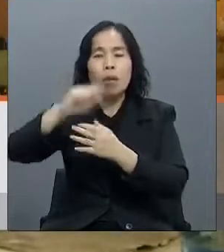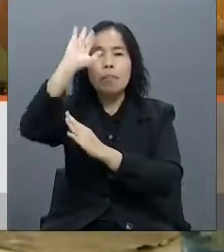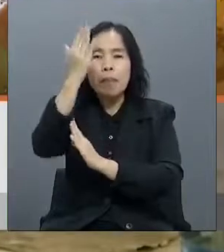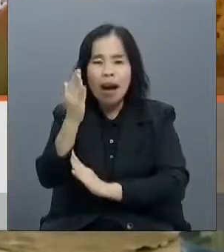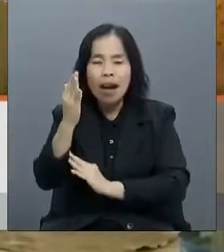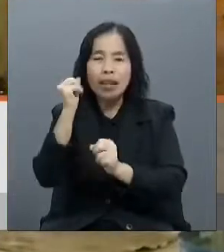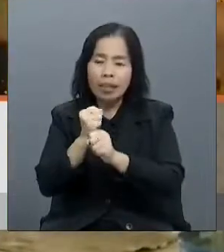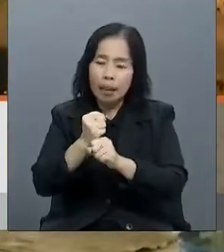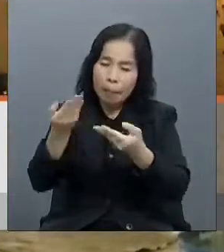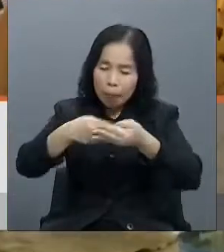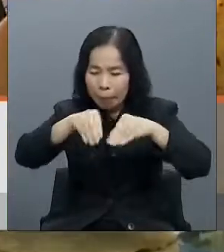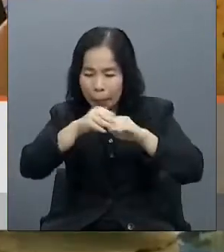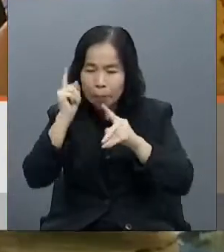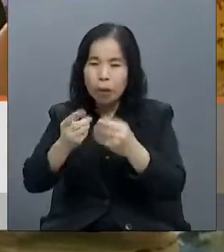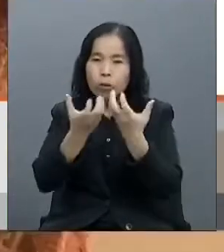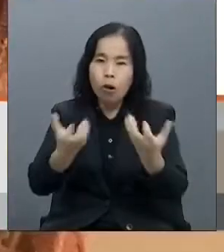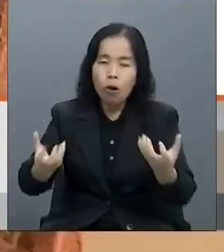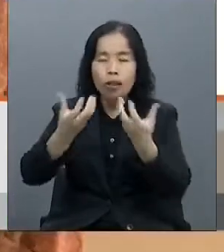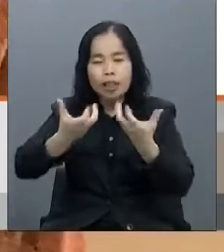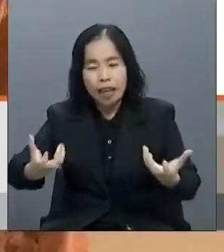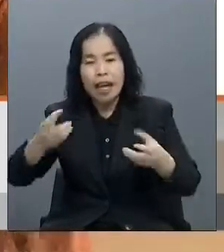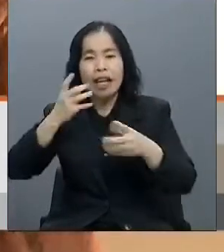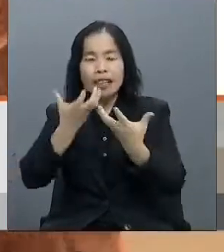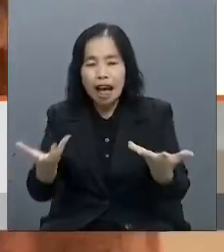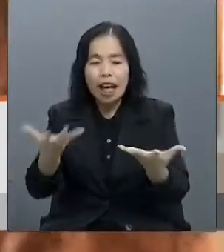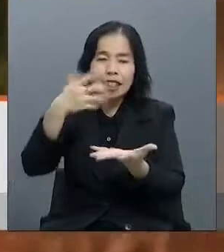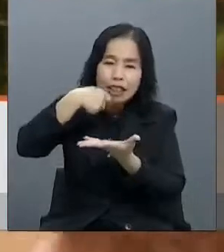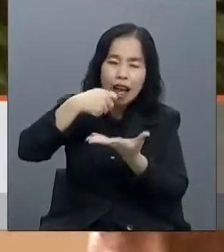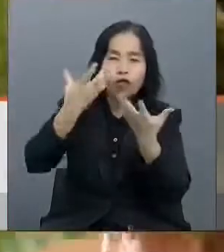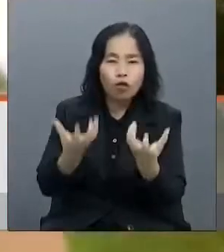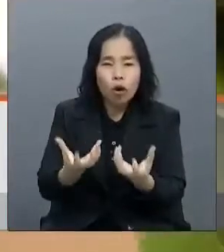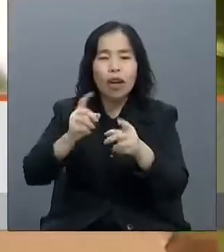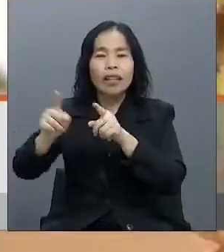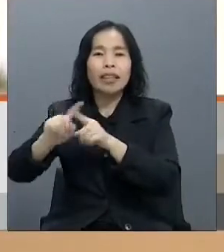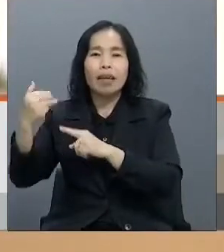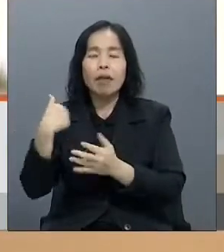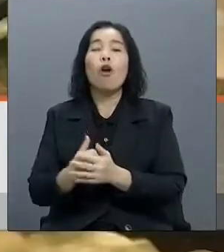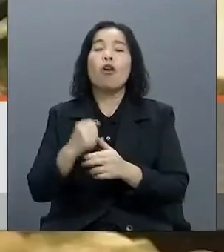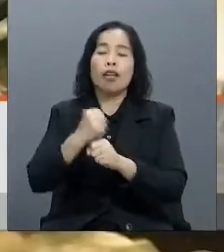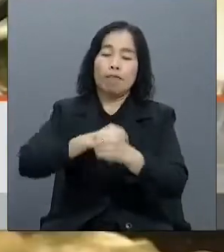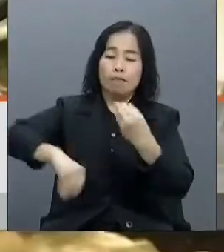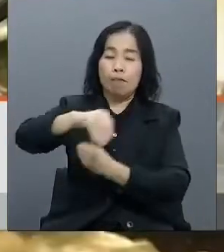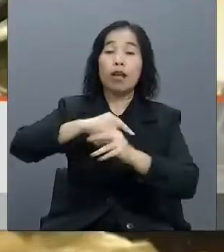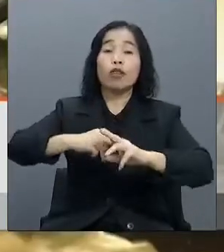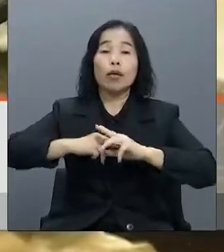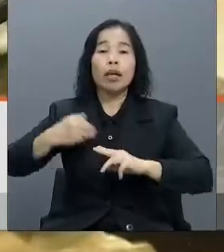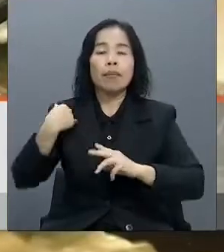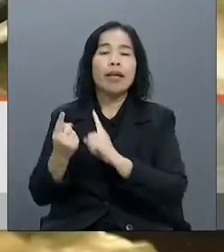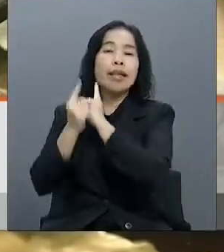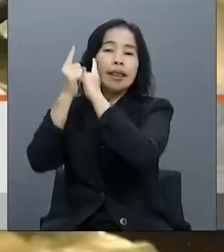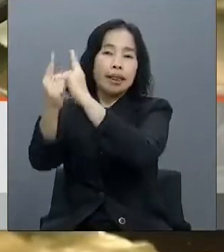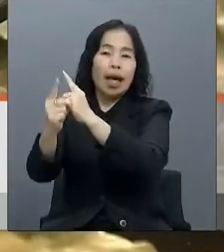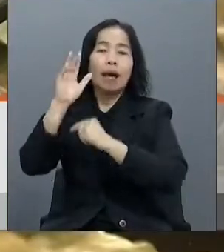านโดยใช้ใบไม้ที่เก็บมาจากป่าจากโครงการสร้างป่าสร้างรายได้ตามพระราชดำริสมเด็จพระกนิษฐาธิราชเ